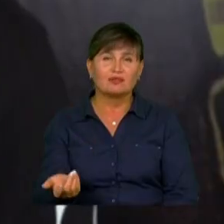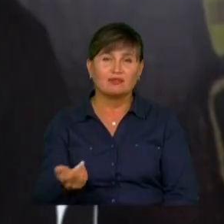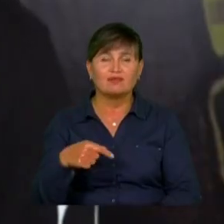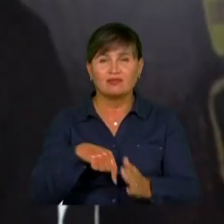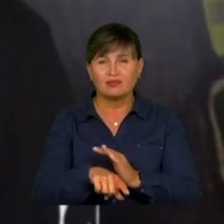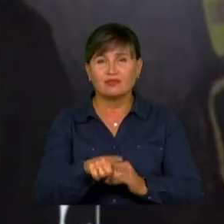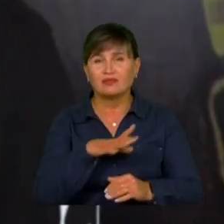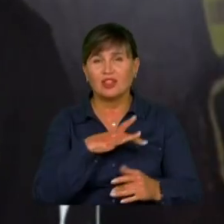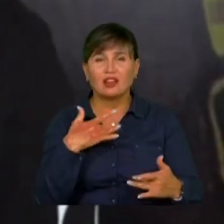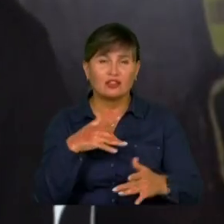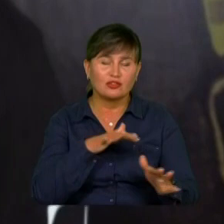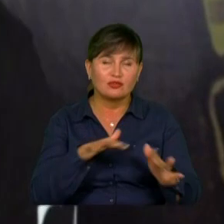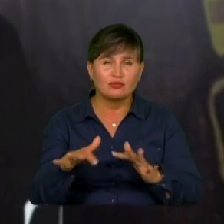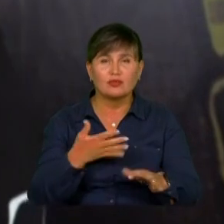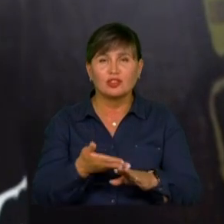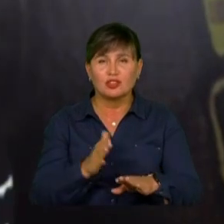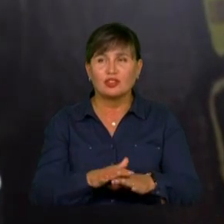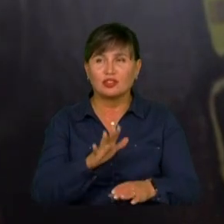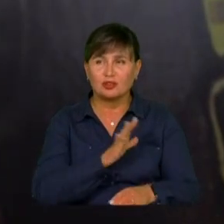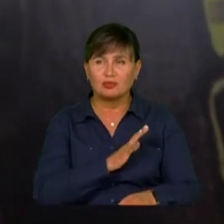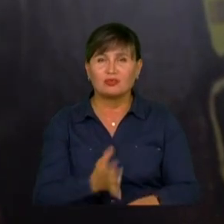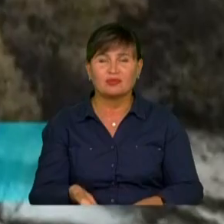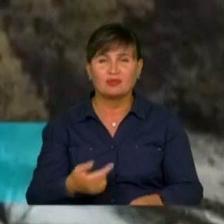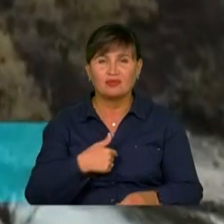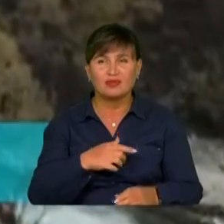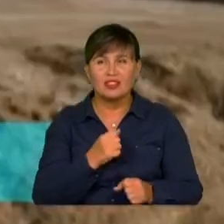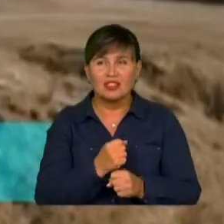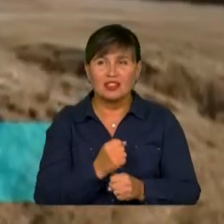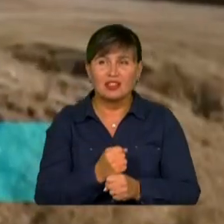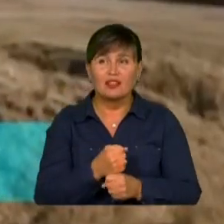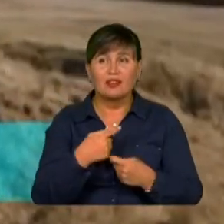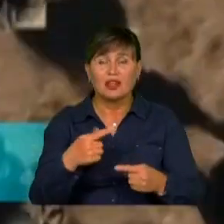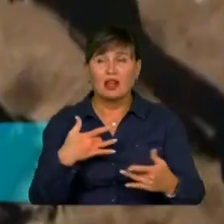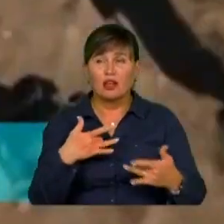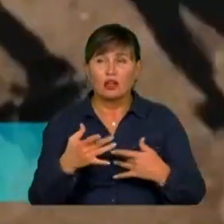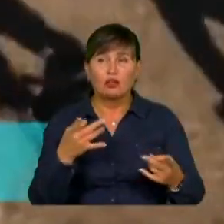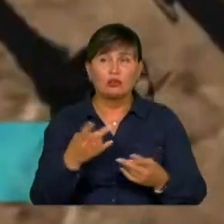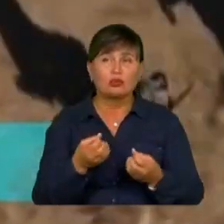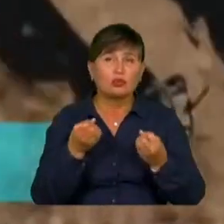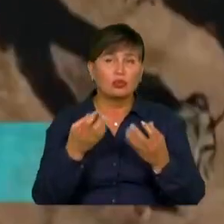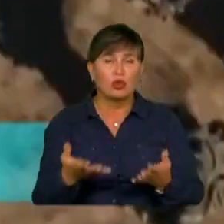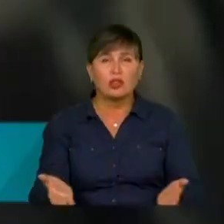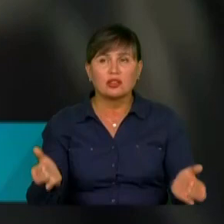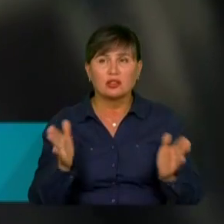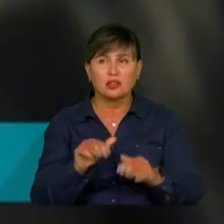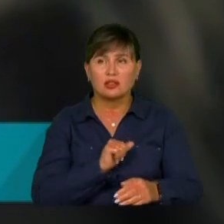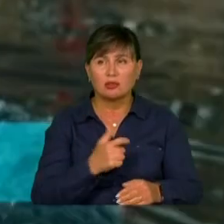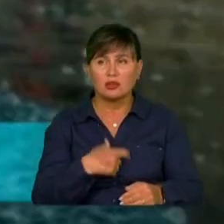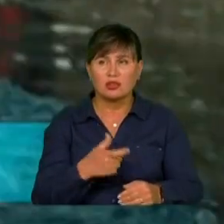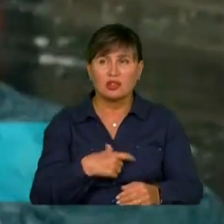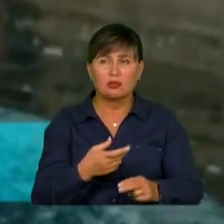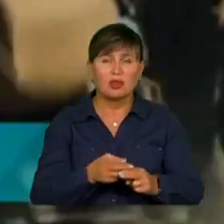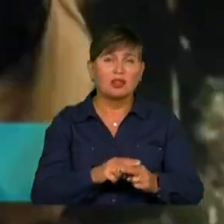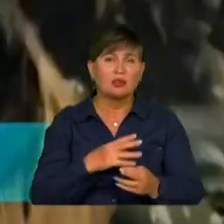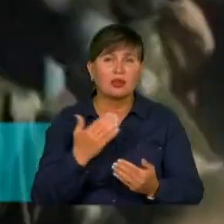и теперь мы протаптываем тропинку боевикам. Некоторым актерам нужно было просто оставаться самим собой, ведь то была